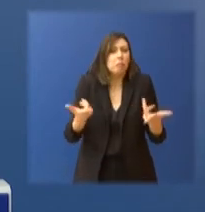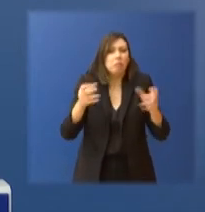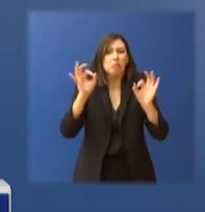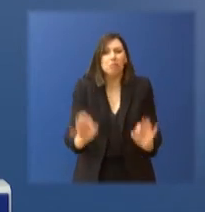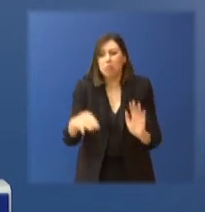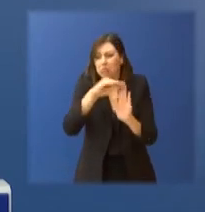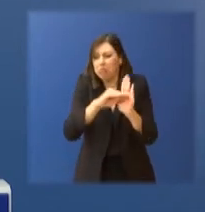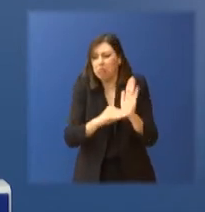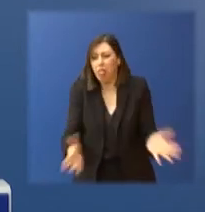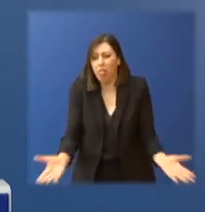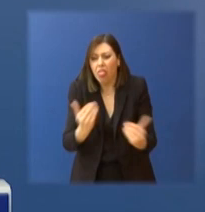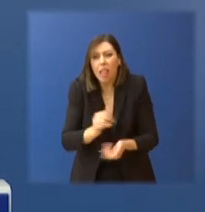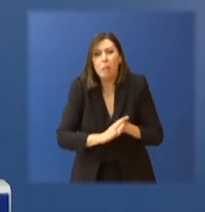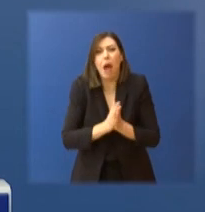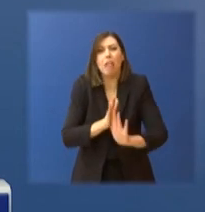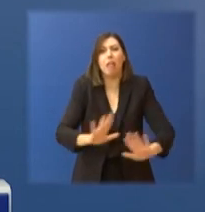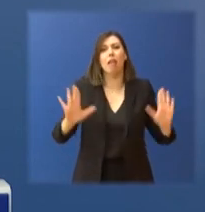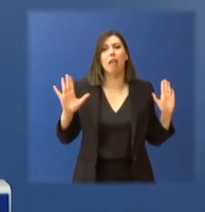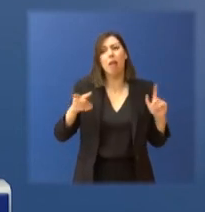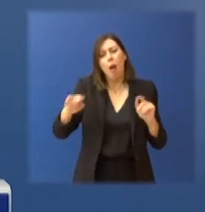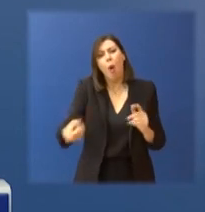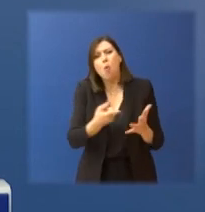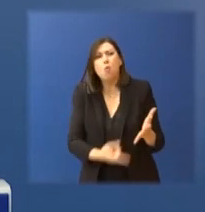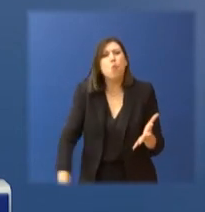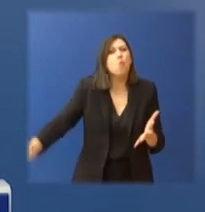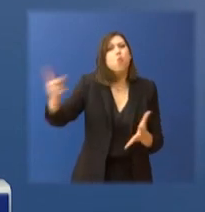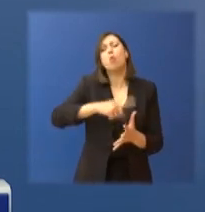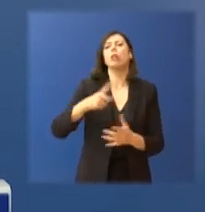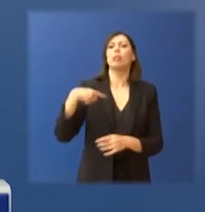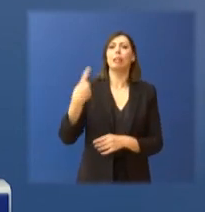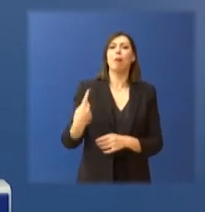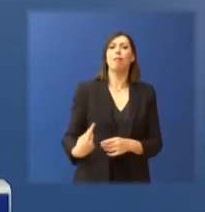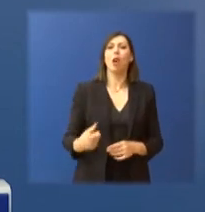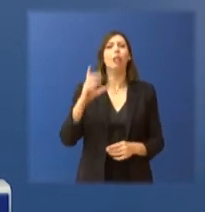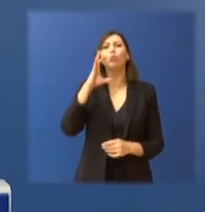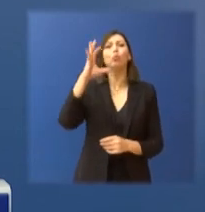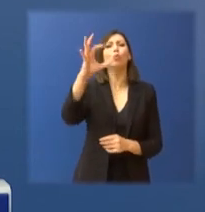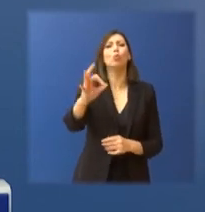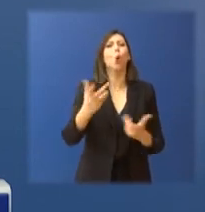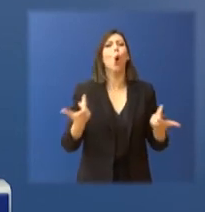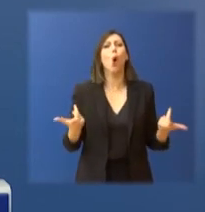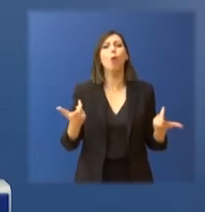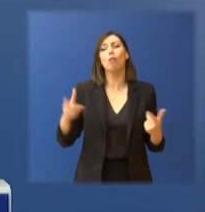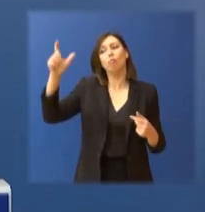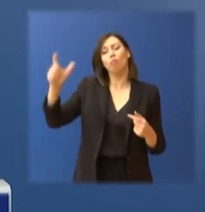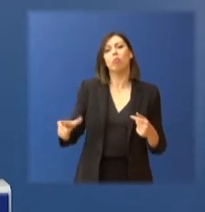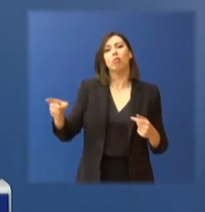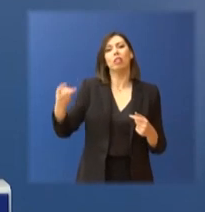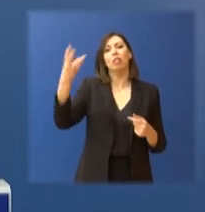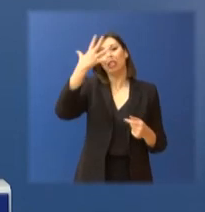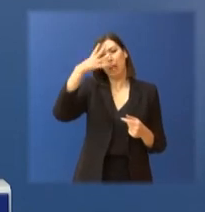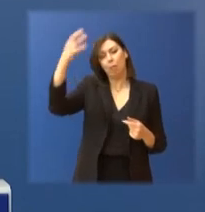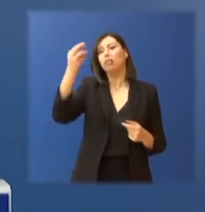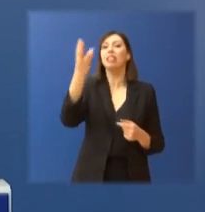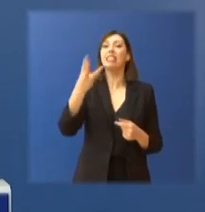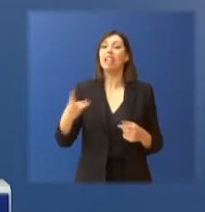την έλλειψη κάθε θεσμικότητας του στενού του συνεργάτη για να προωθήσει το πολιτικό του όραμα, την επικράτηση του ΣΥΡΙΖΑΙΣΜΟΥ με